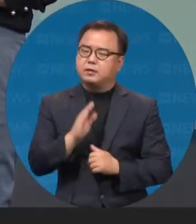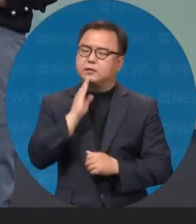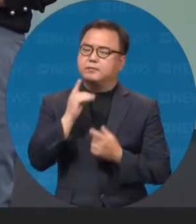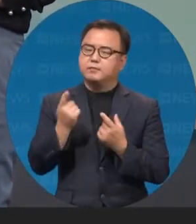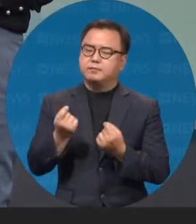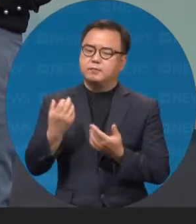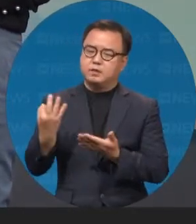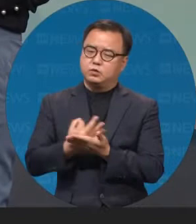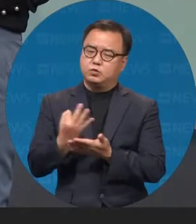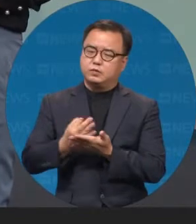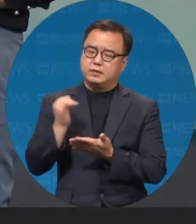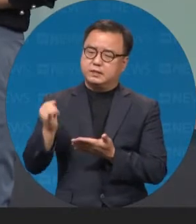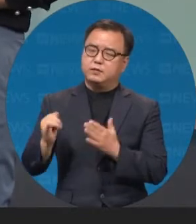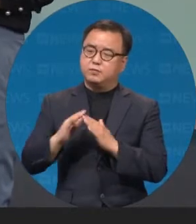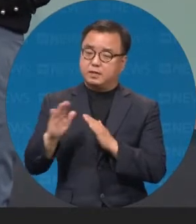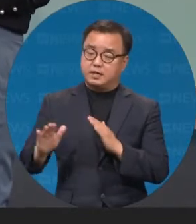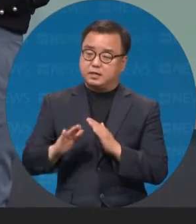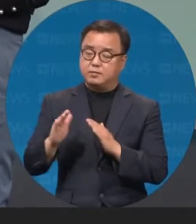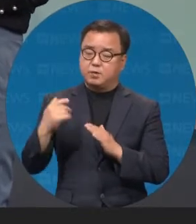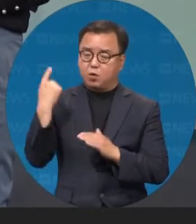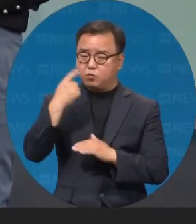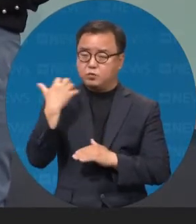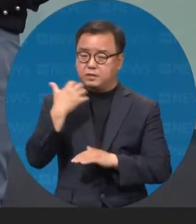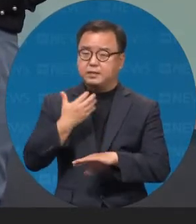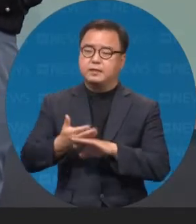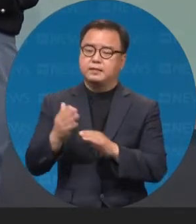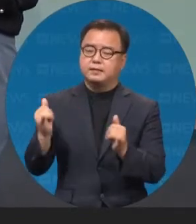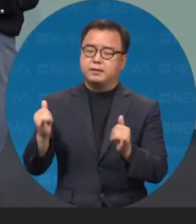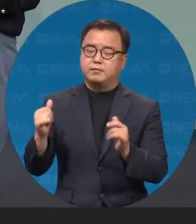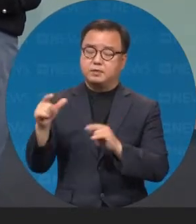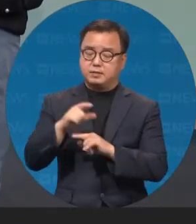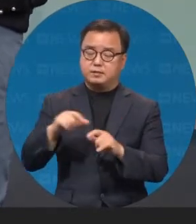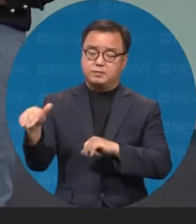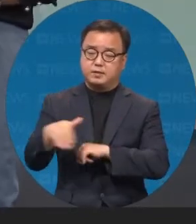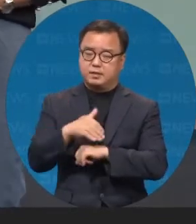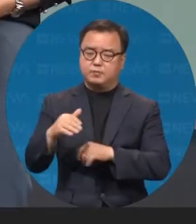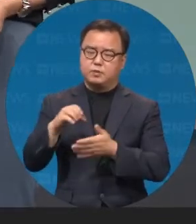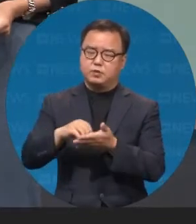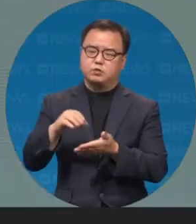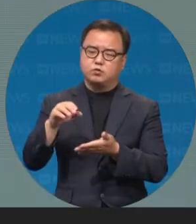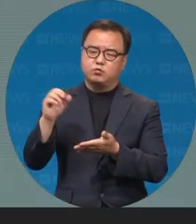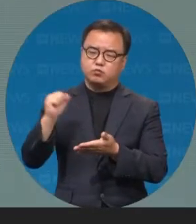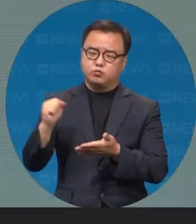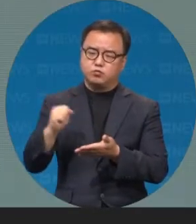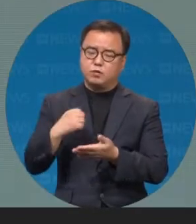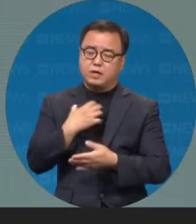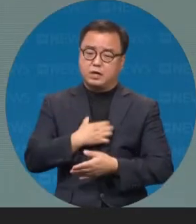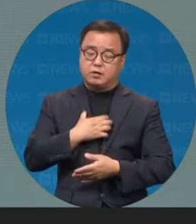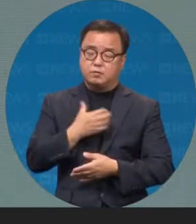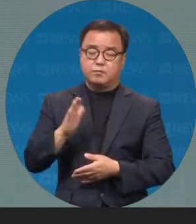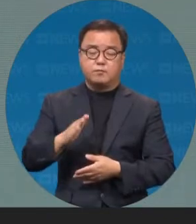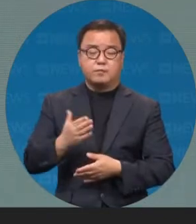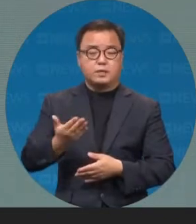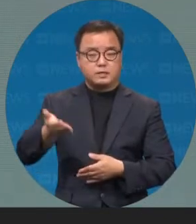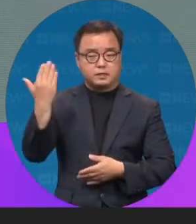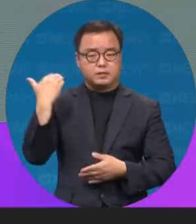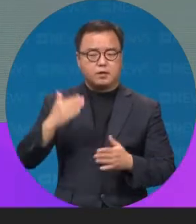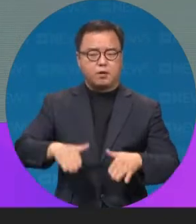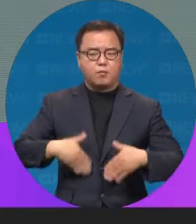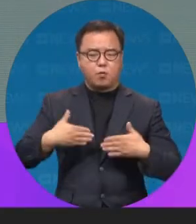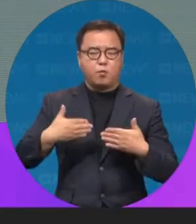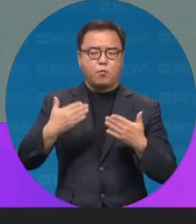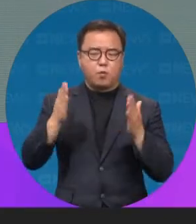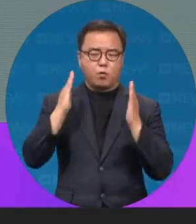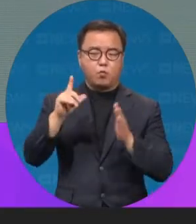등이 많이 다니는 커뮤니티 칼리지에서 는 등록 유리 감쇄 우려가 커 썼는데요 작년 봄에는 등록 유리 전년대비 10% 나